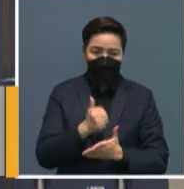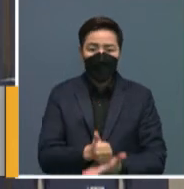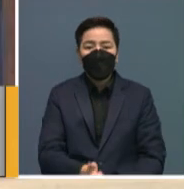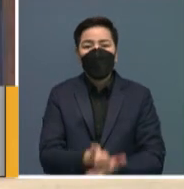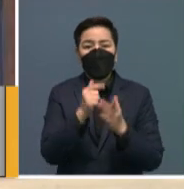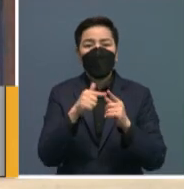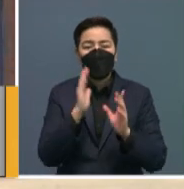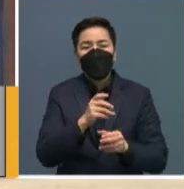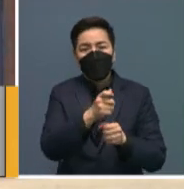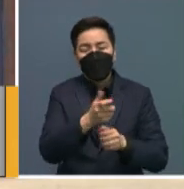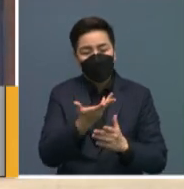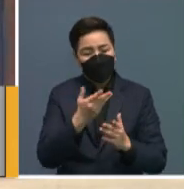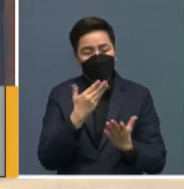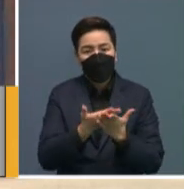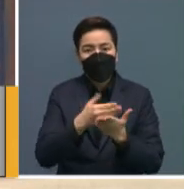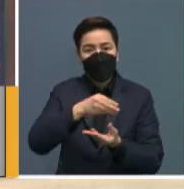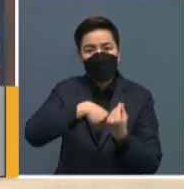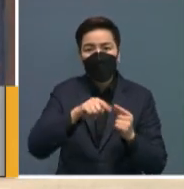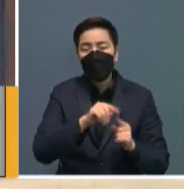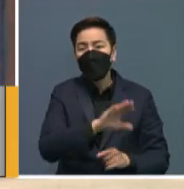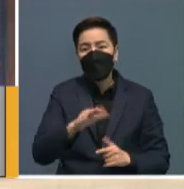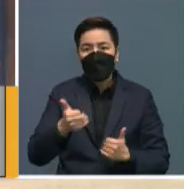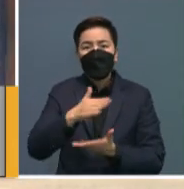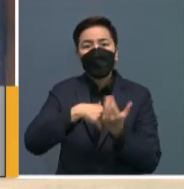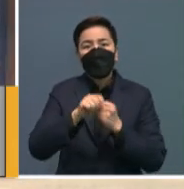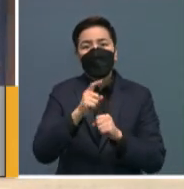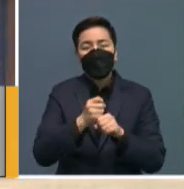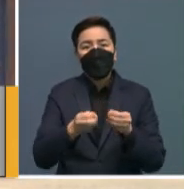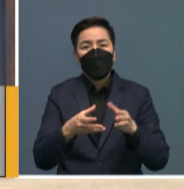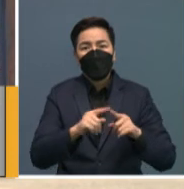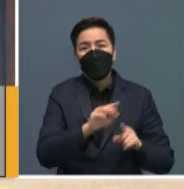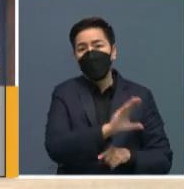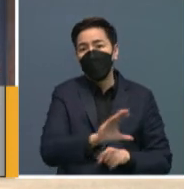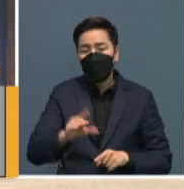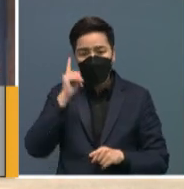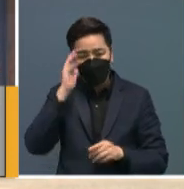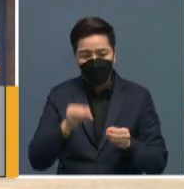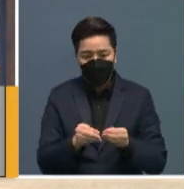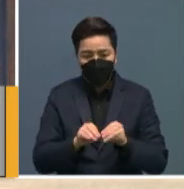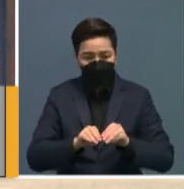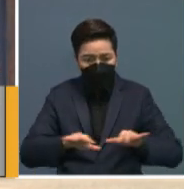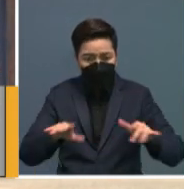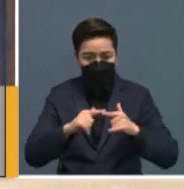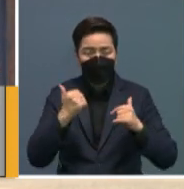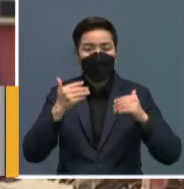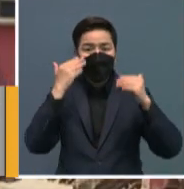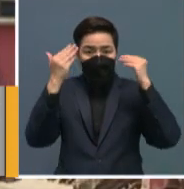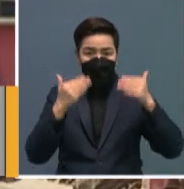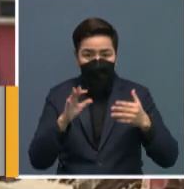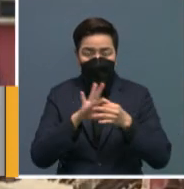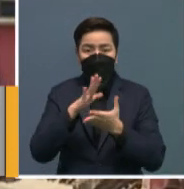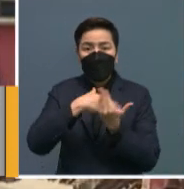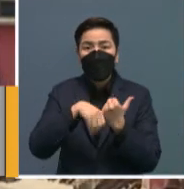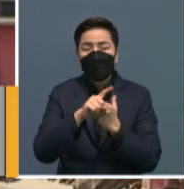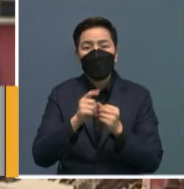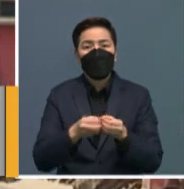เยียวยารายได้ของประชาชนเป็นหลักวิวาห์กิจกรรมทางเศรษฐกิจเกิดขึ้นจากเหนื่อยๆเนี่ยจะได้ขยายออกไปทำให้กิจกรรมทางเศรษฐกิจระดับ